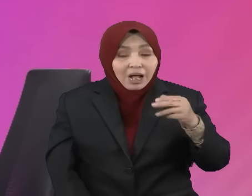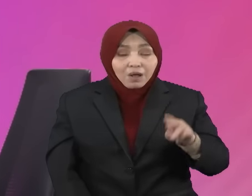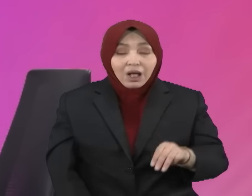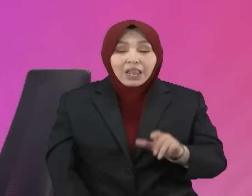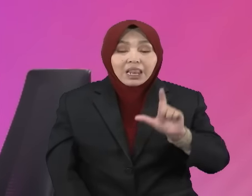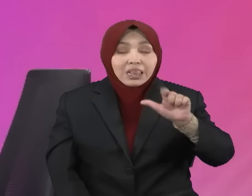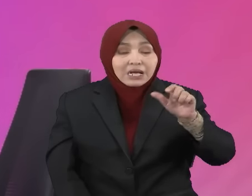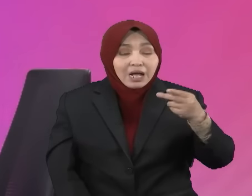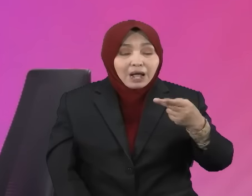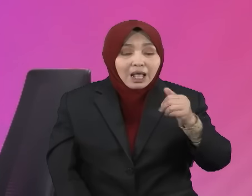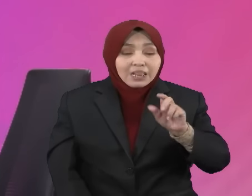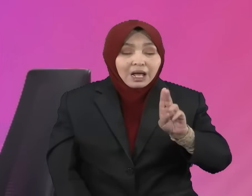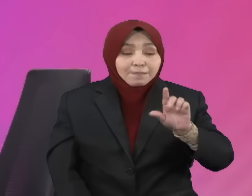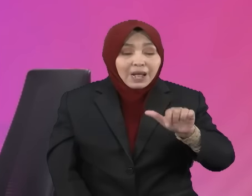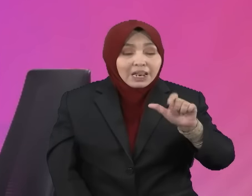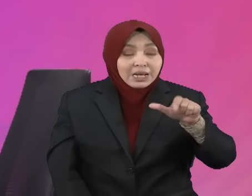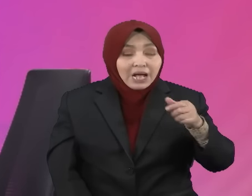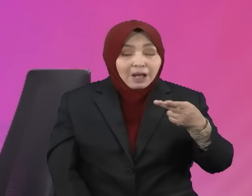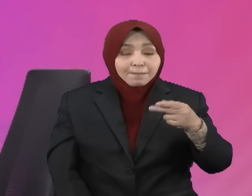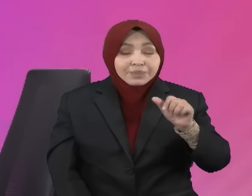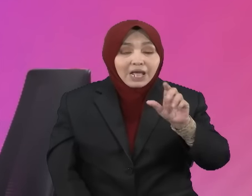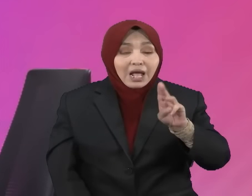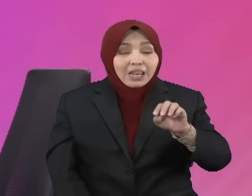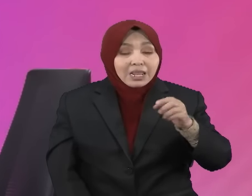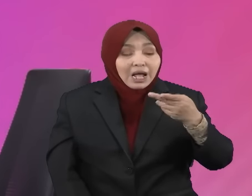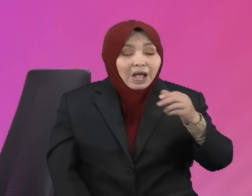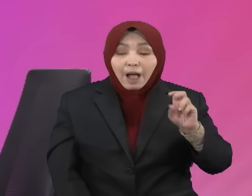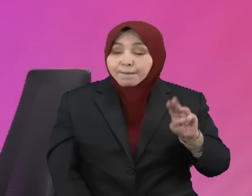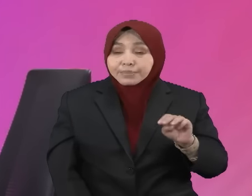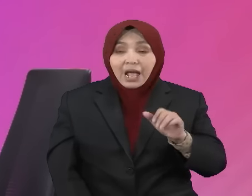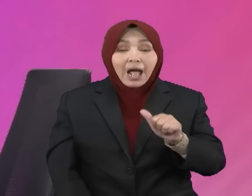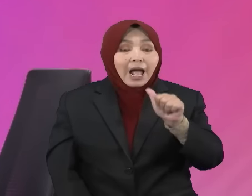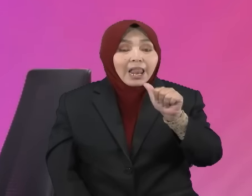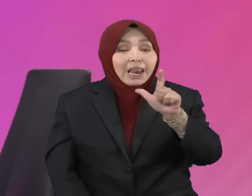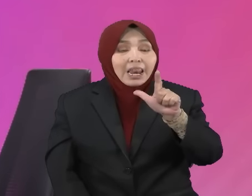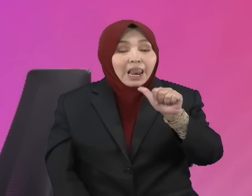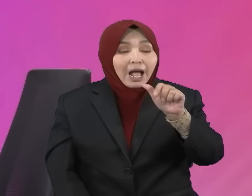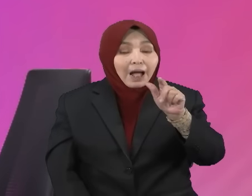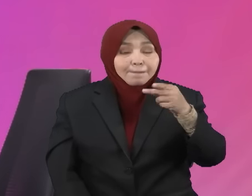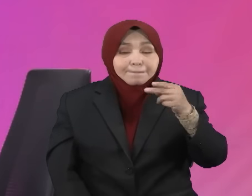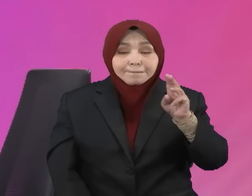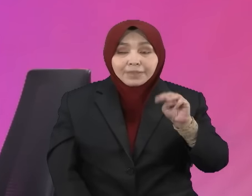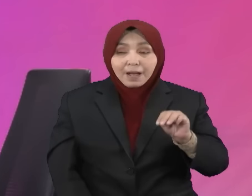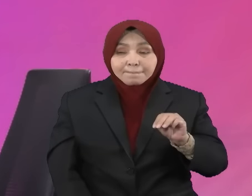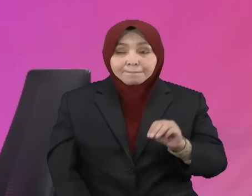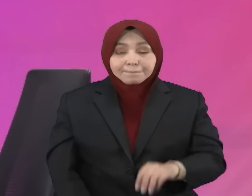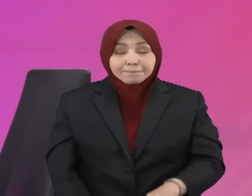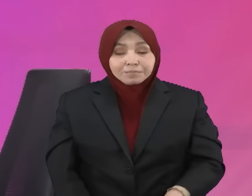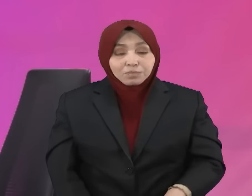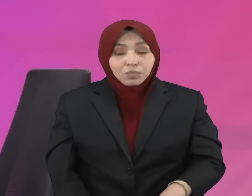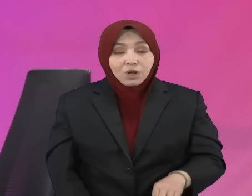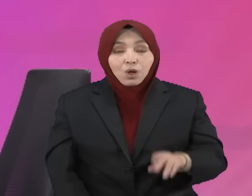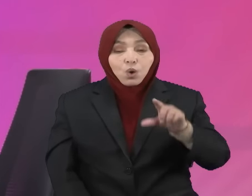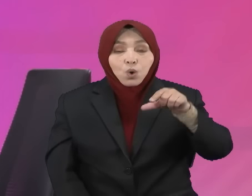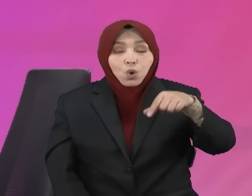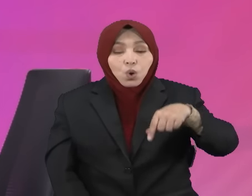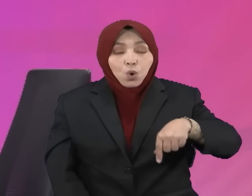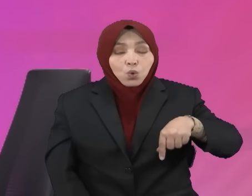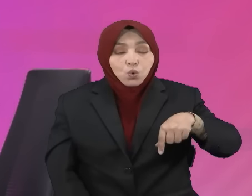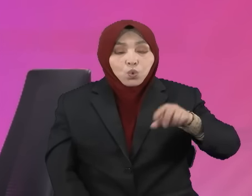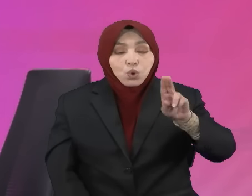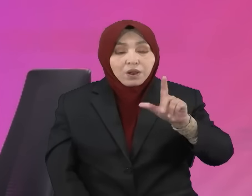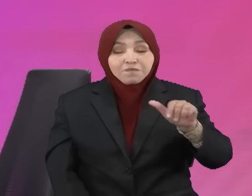Alhamdulillah, alham. Alham tak boleh. Alham sebut. Qul